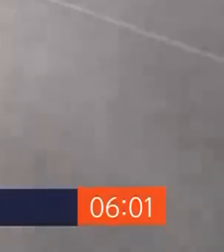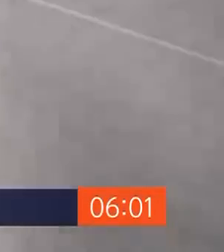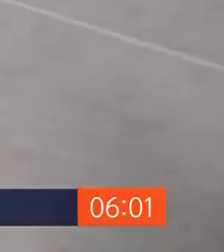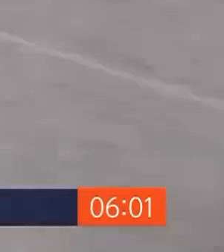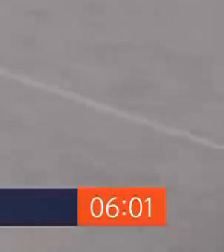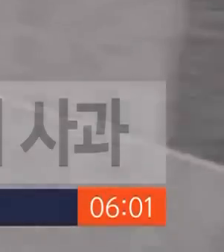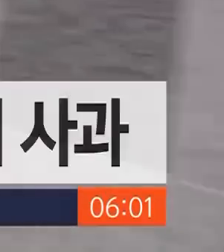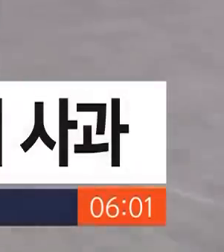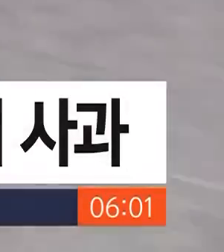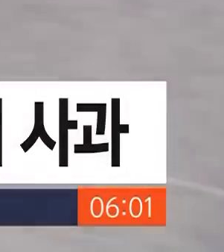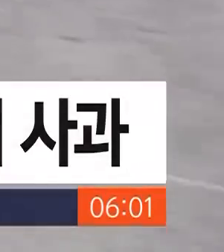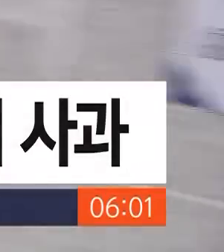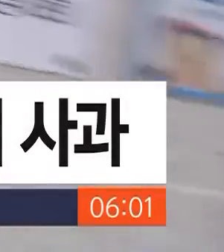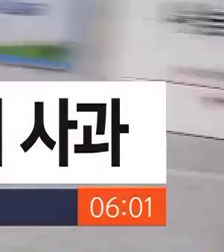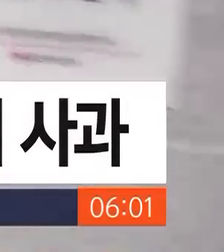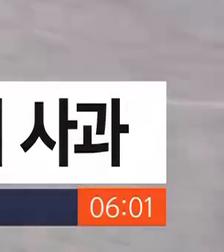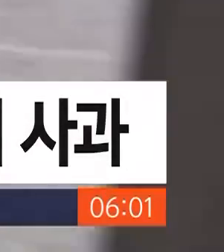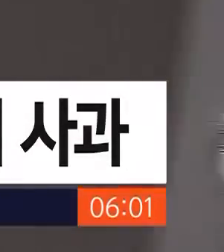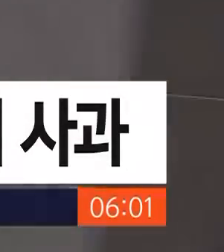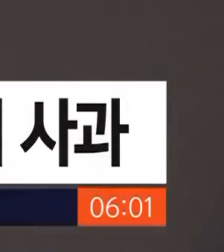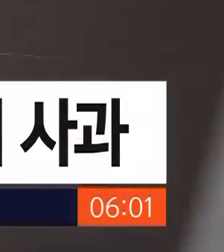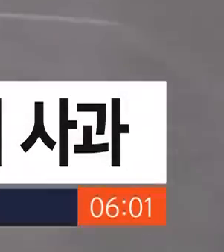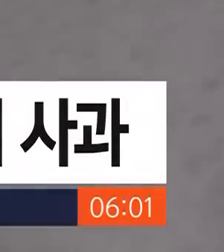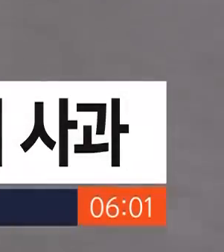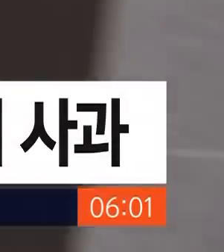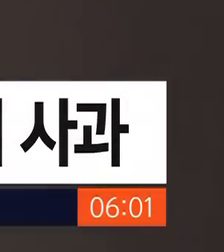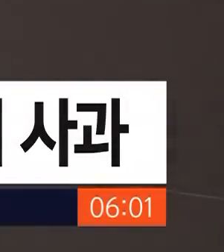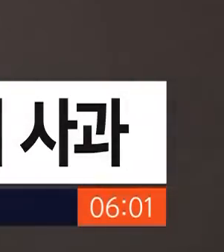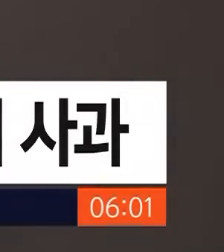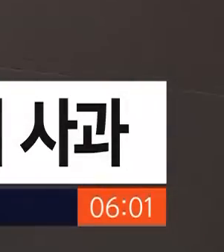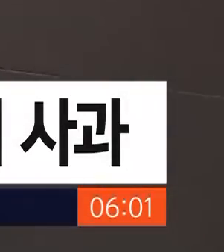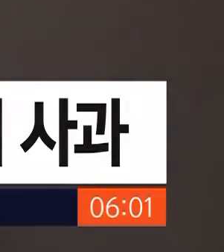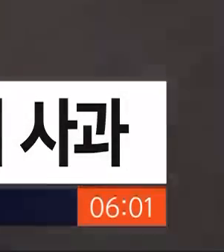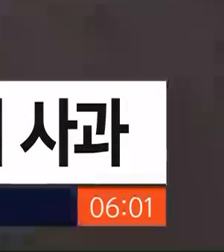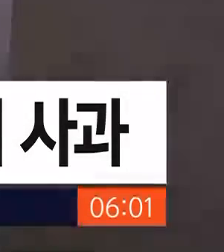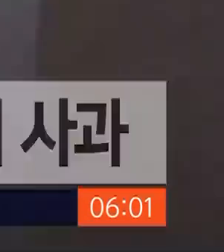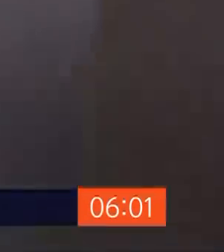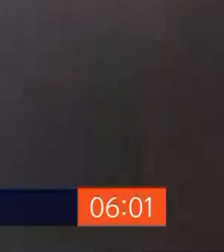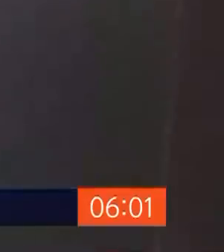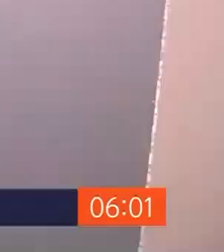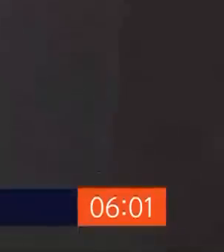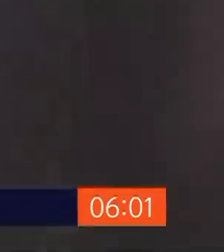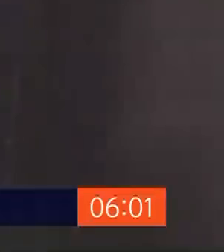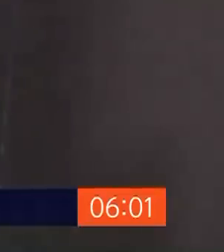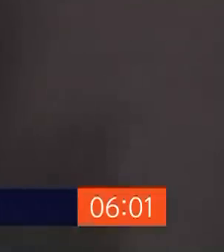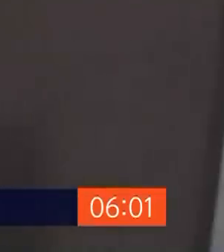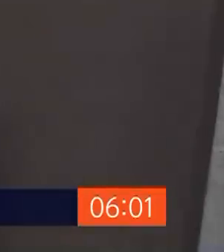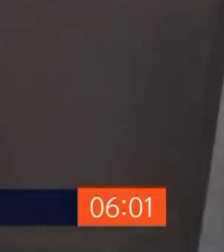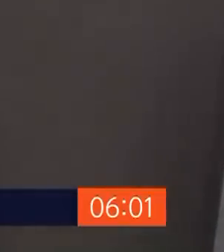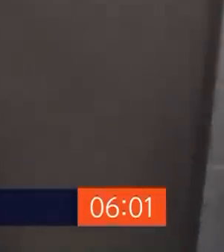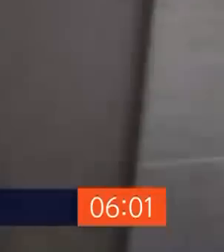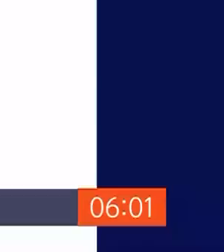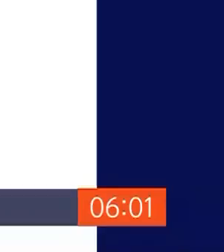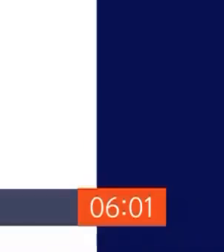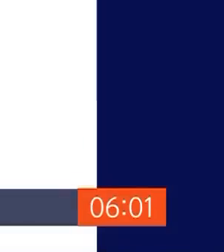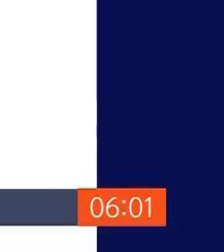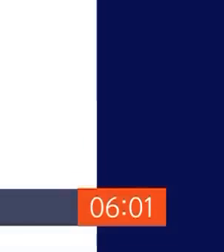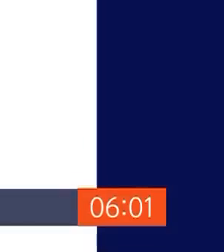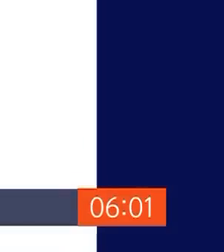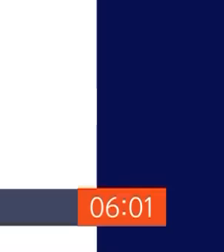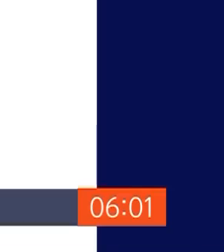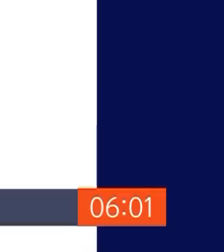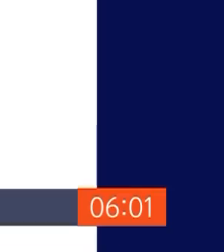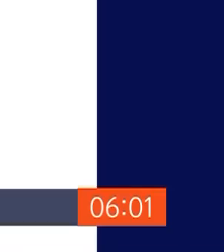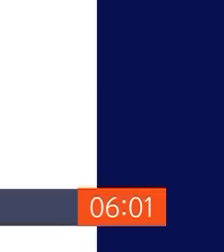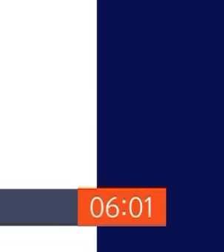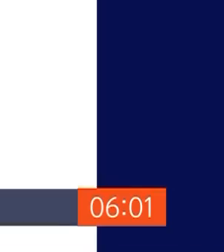가상화폐 투자 논란이 불거진 지 나흘 만에 민주당 김남국 의원이 공식 사과했습니다. 김 의원은 국민 눈높이에